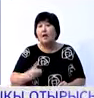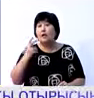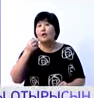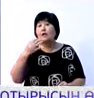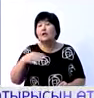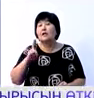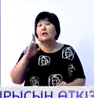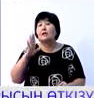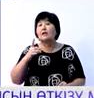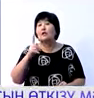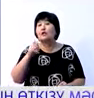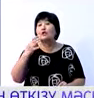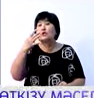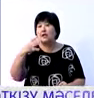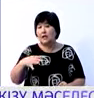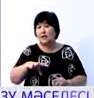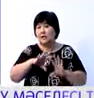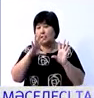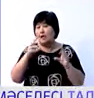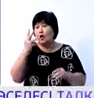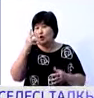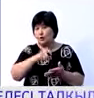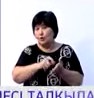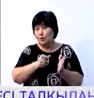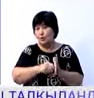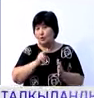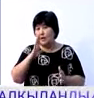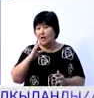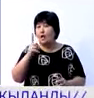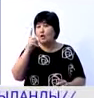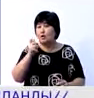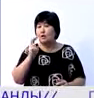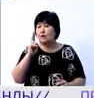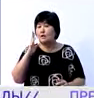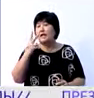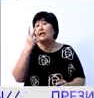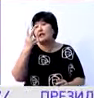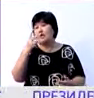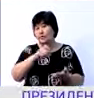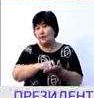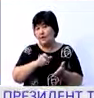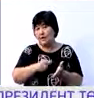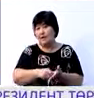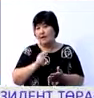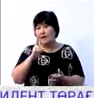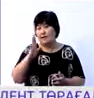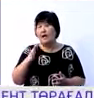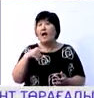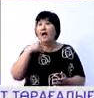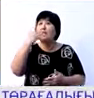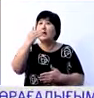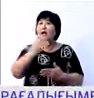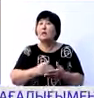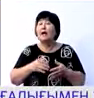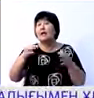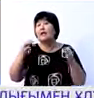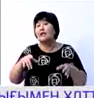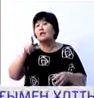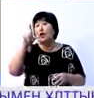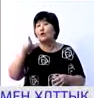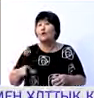240 пәтердің ішінен 140-ы 3 бөлмелі пәтерлер, 100 пәтері 2 бөлмелі пәтерлер. Аталған бағдарлама арқылы кез келген